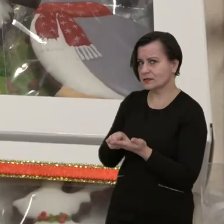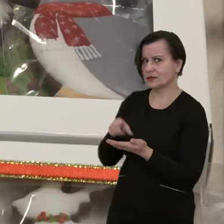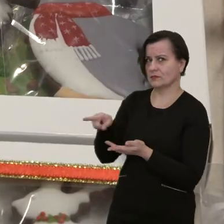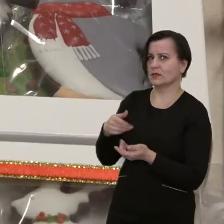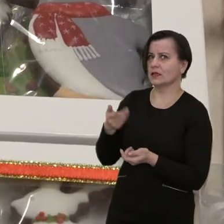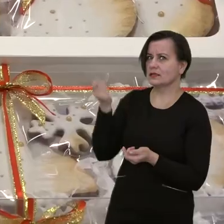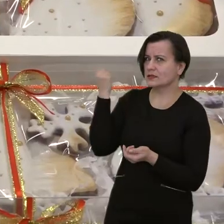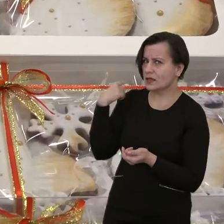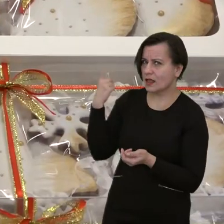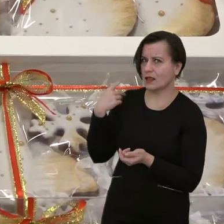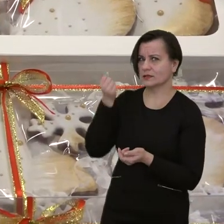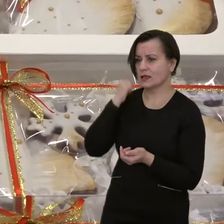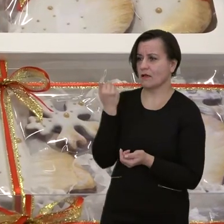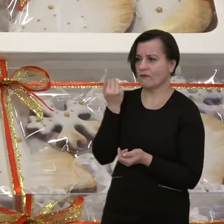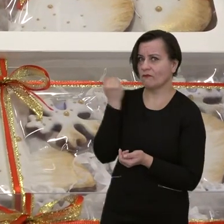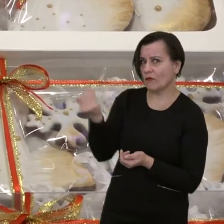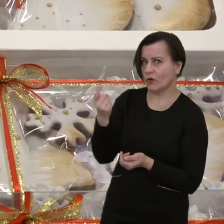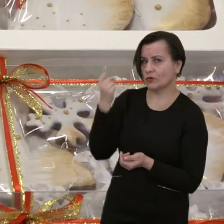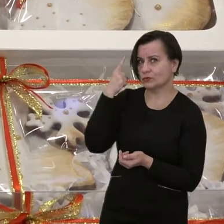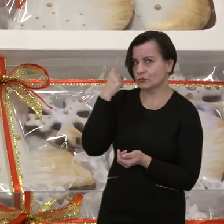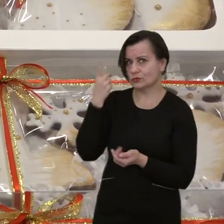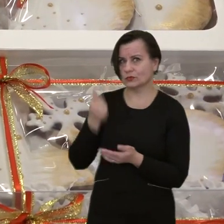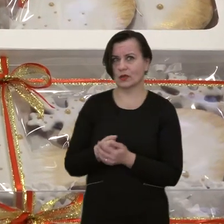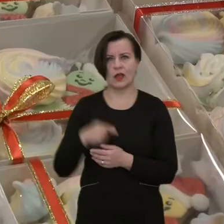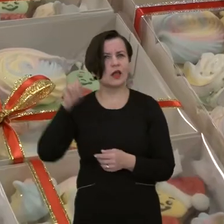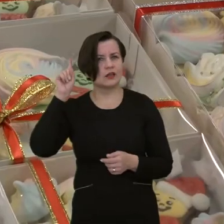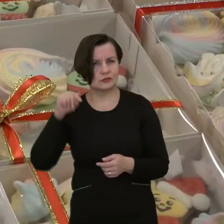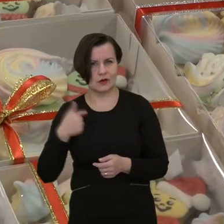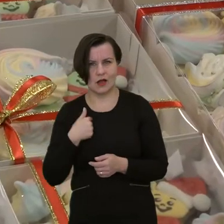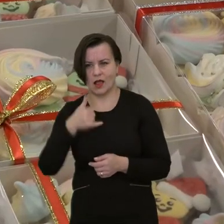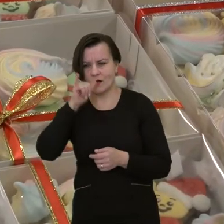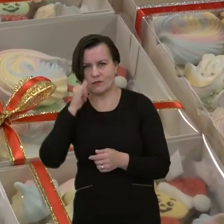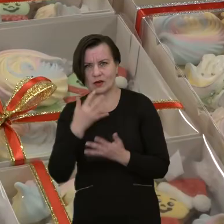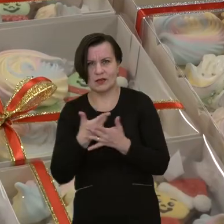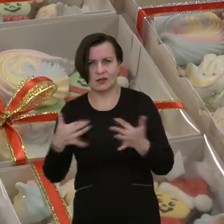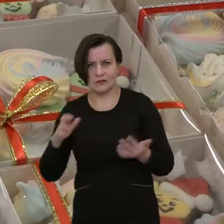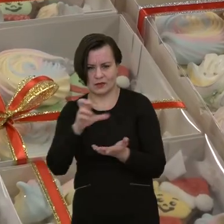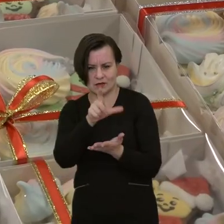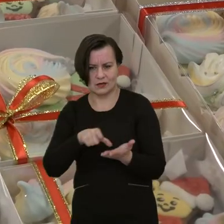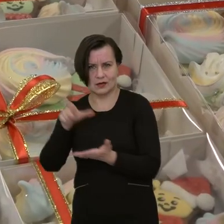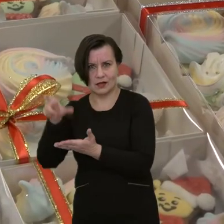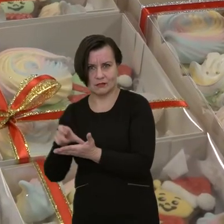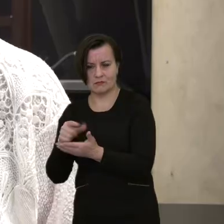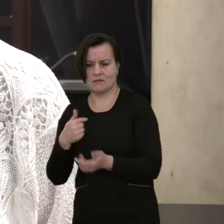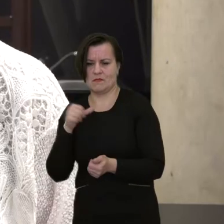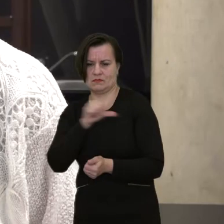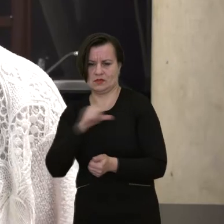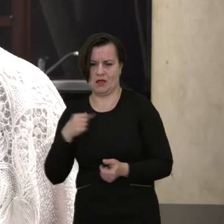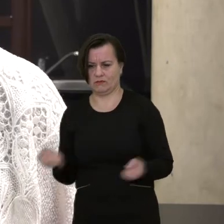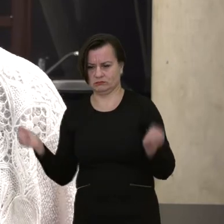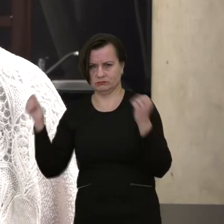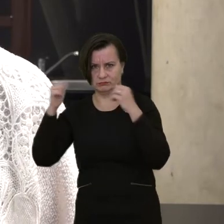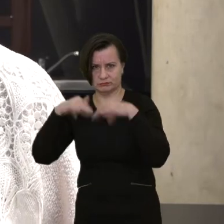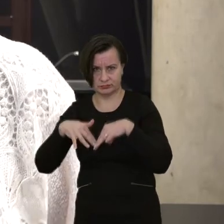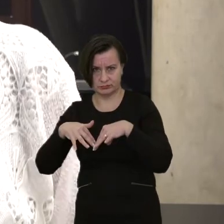senovinis, senas, jūsų pačios sugalvotas. Žinokit, išbandžiau daugybę receptų ir priejau